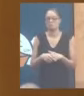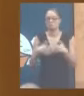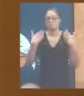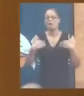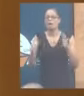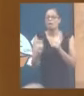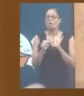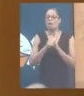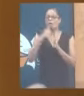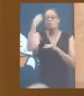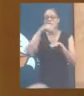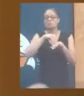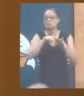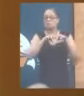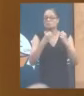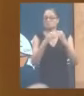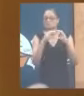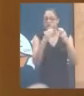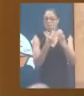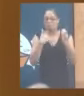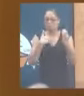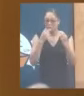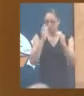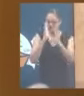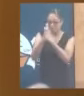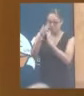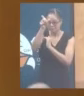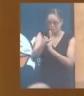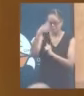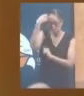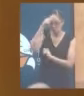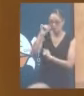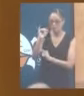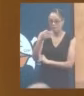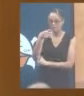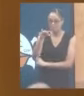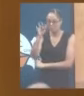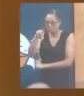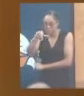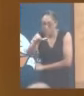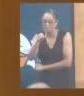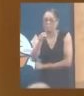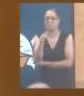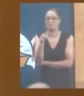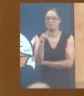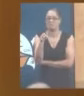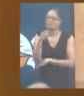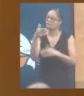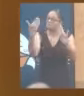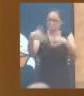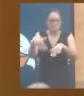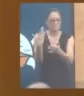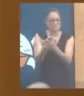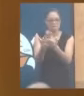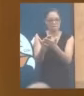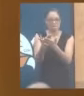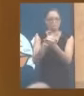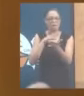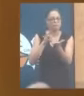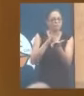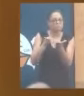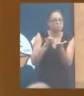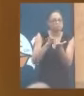collectivité territoriale, je me suis adressé au président de l'IMFPA. Vous mettez fin à cela parce que cette